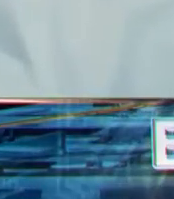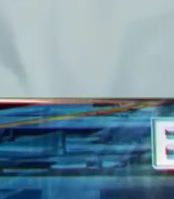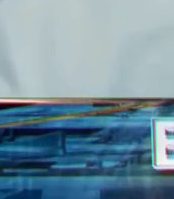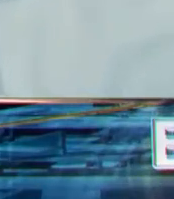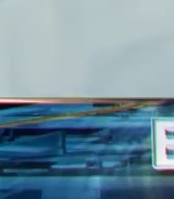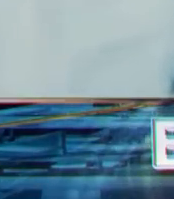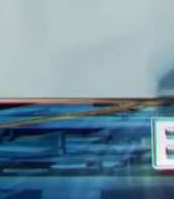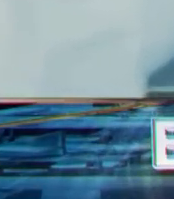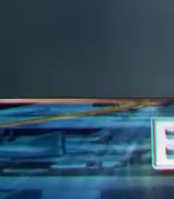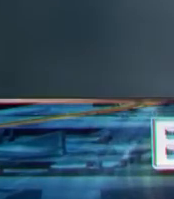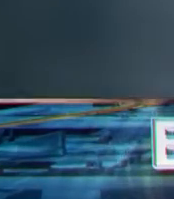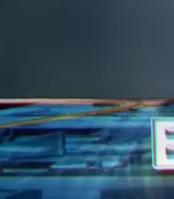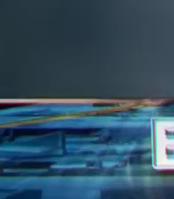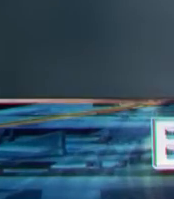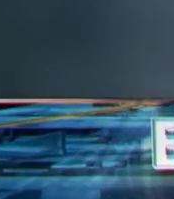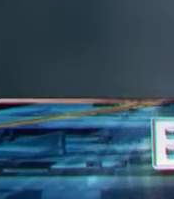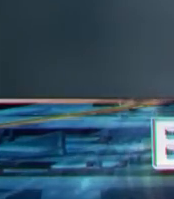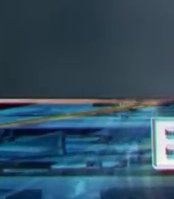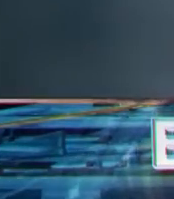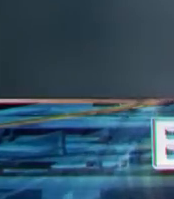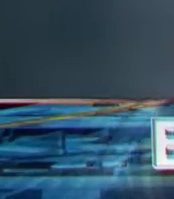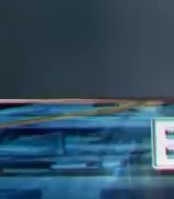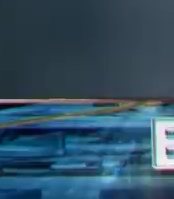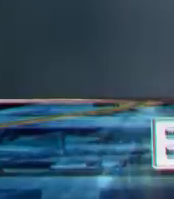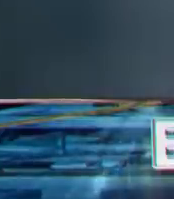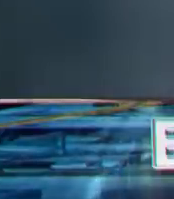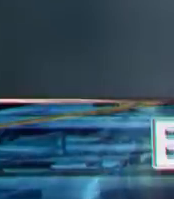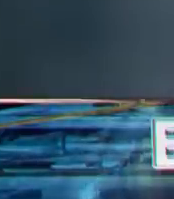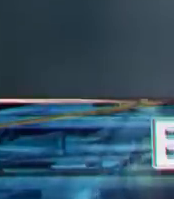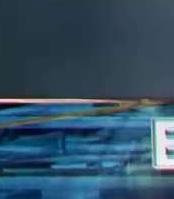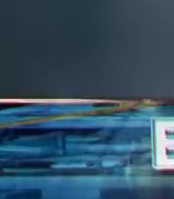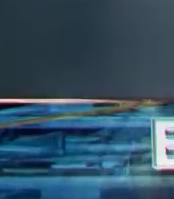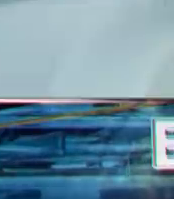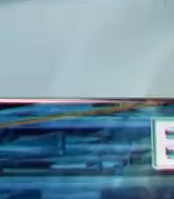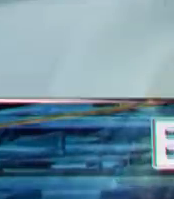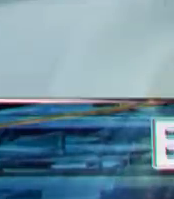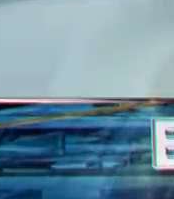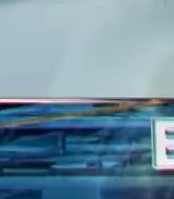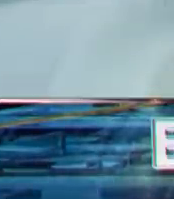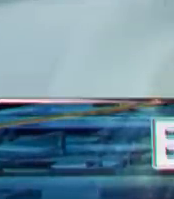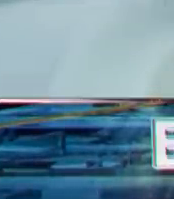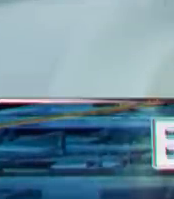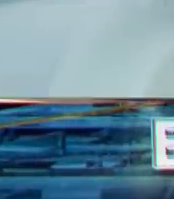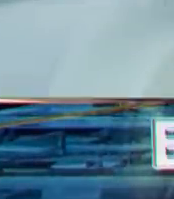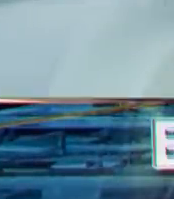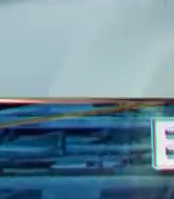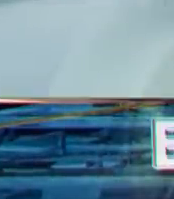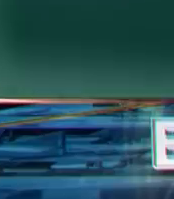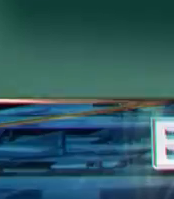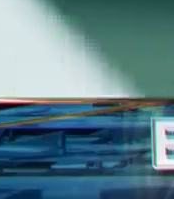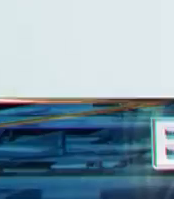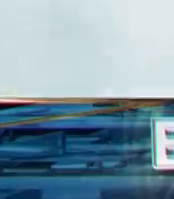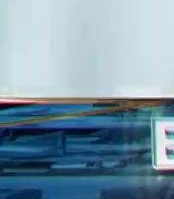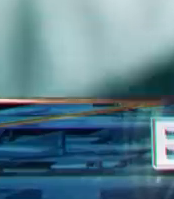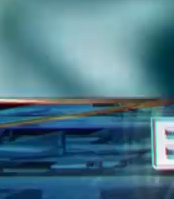Елімізде COVID-19-ды анықтауға арналған тест жүйелер әзірленді. Осыған байланысты мемлекет басшысы аса қауіпті инфекциялар ұлттық ғылыми орталығы